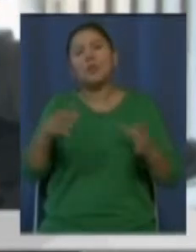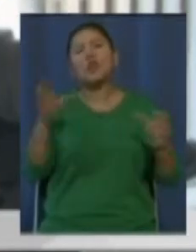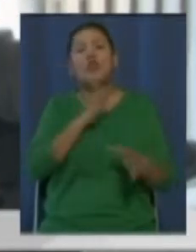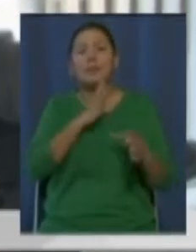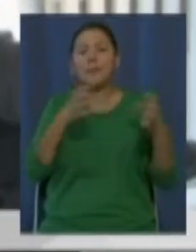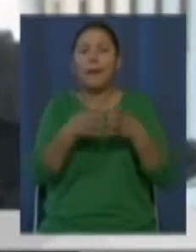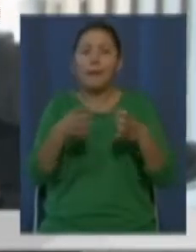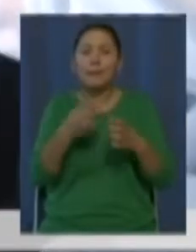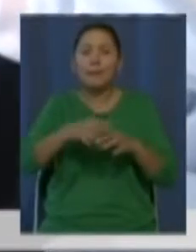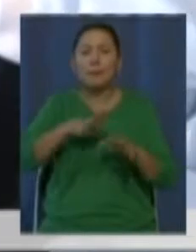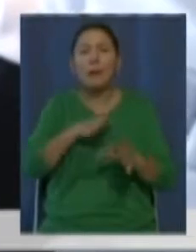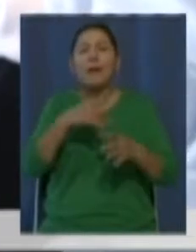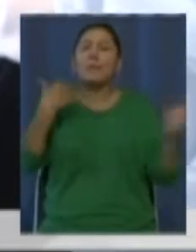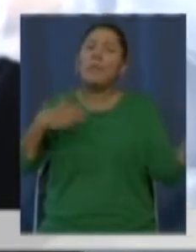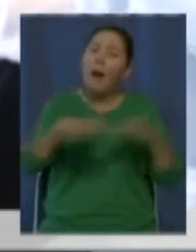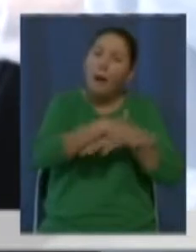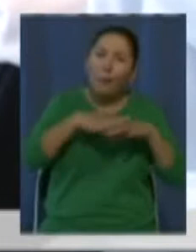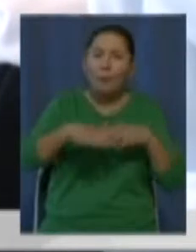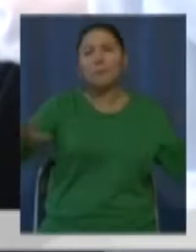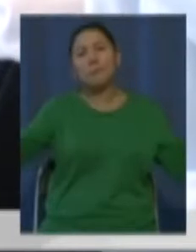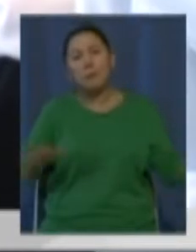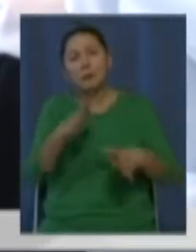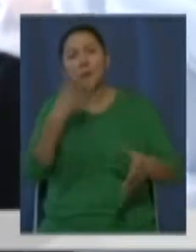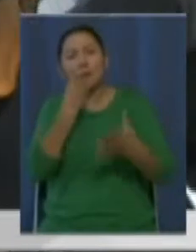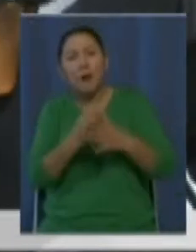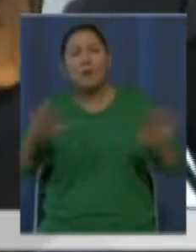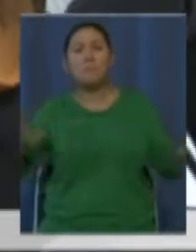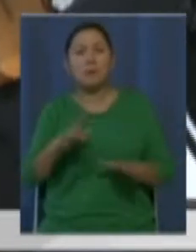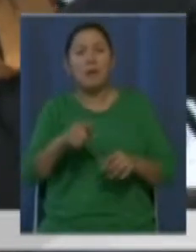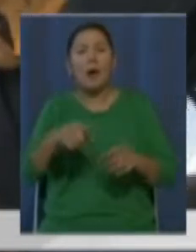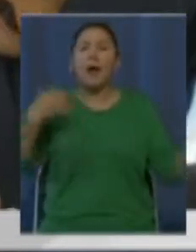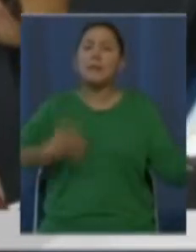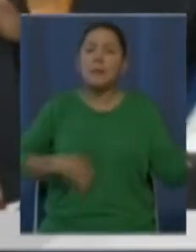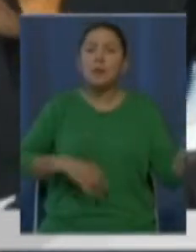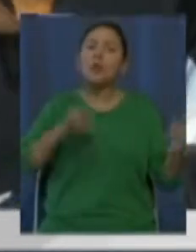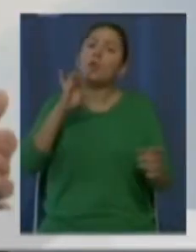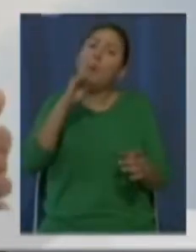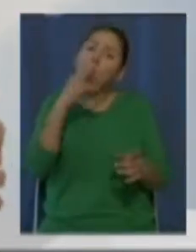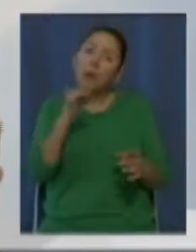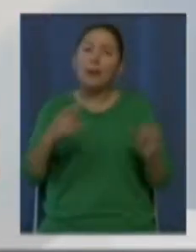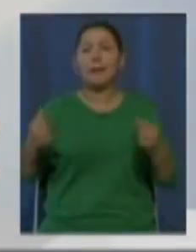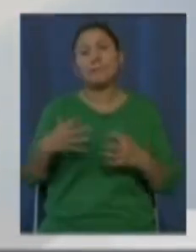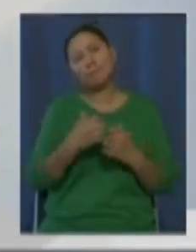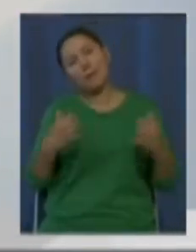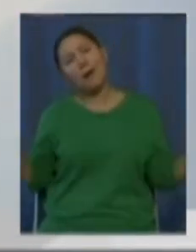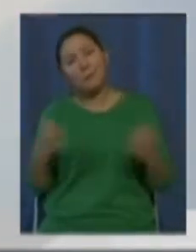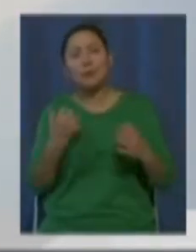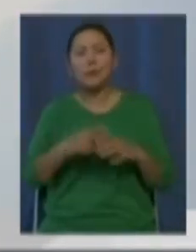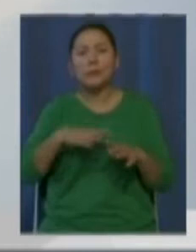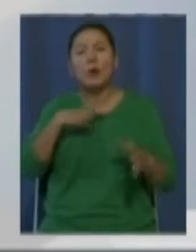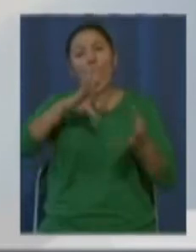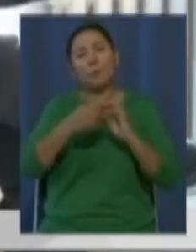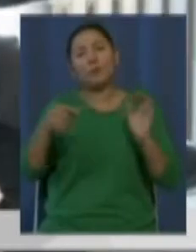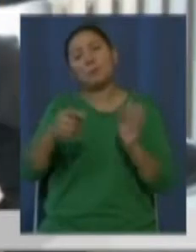түрлі халықтың композицияларын орындайды. Қоржындағы қырғанды қазақтың қара домбырасымен және баян аспабының сүйемелдеуімен нақышына